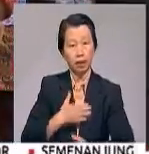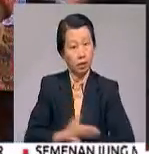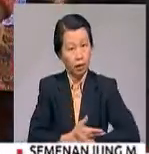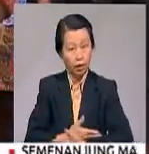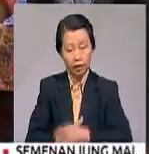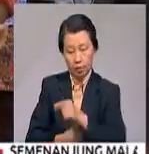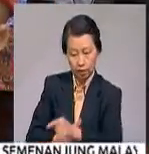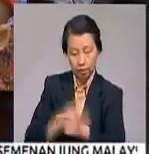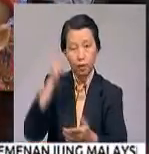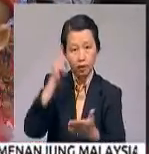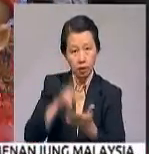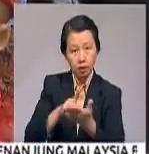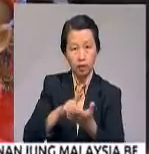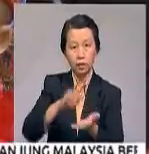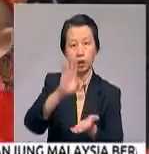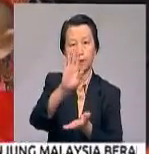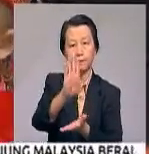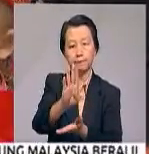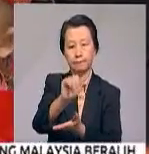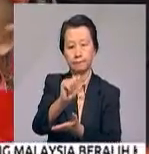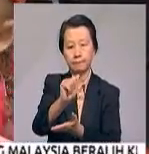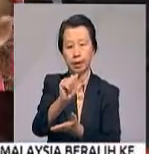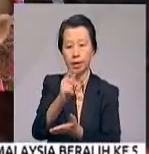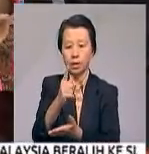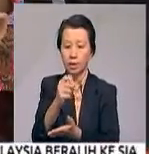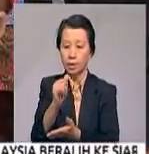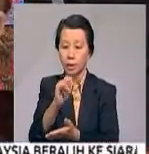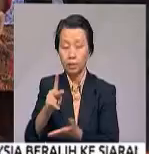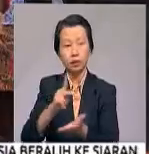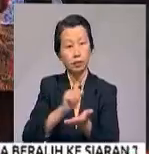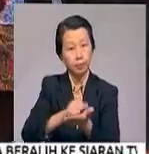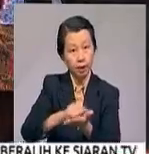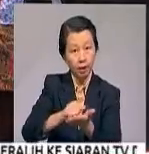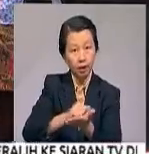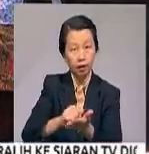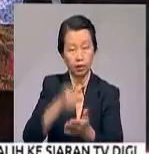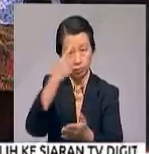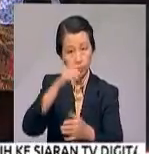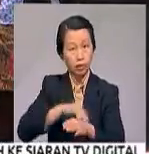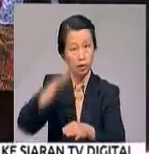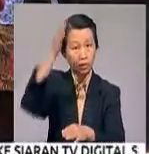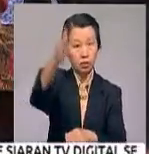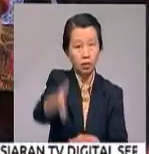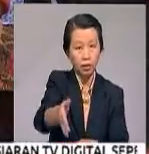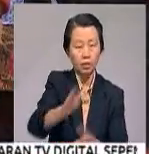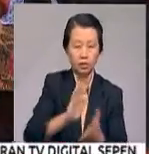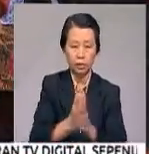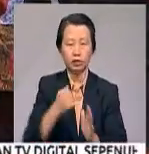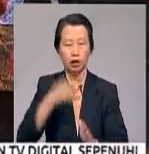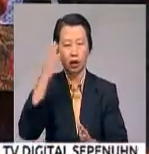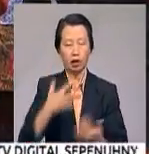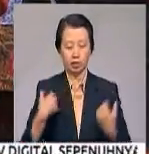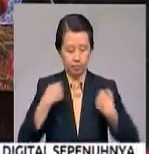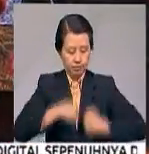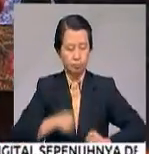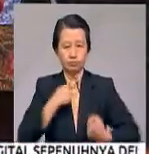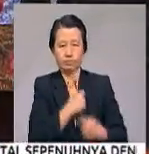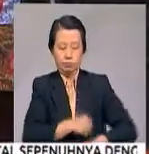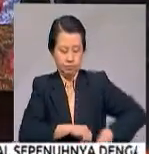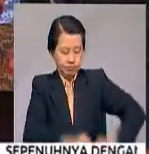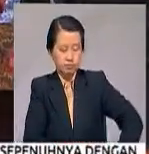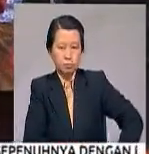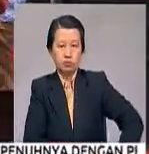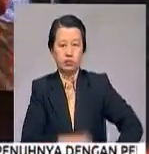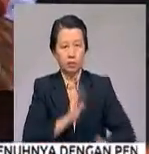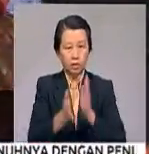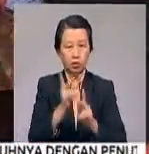dia mengenal erti batik tu macam mana, dan untuk tradisi kan untuk yang akan datang. Jadi saya akan pakai macam ni supaya